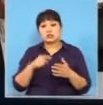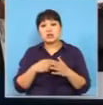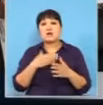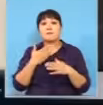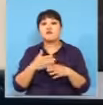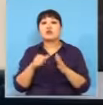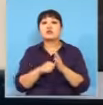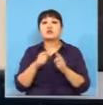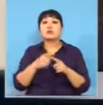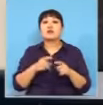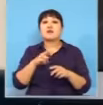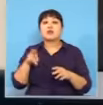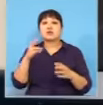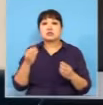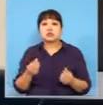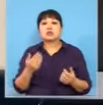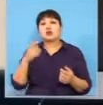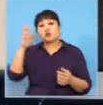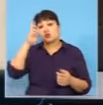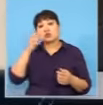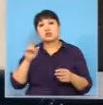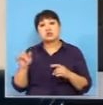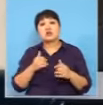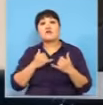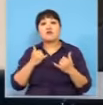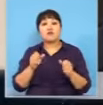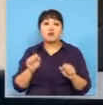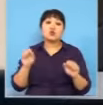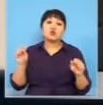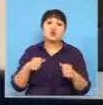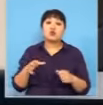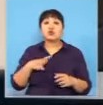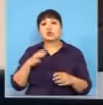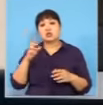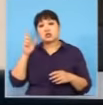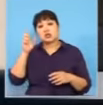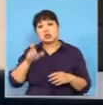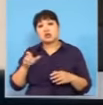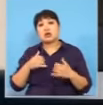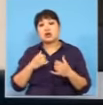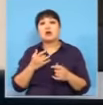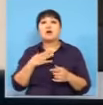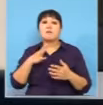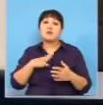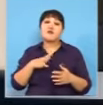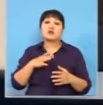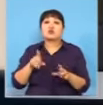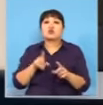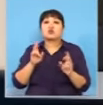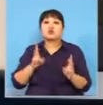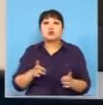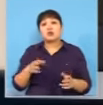выделили 6,5 миллиардов тенге. Государство делает все возможное и невозможное для населения. Но бывают непредвиденные